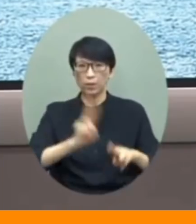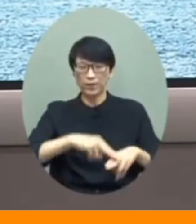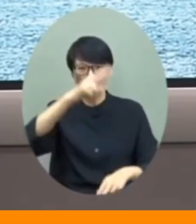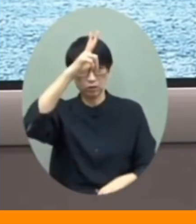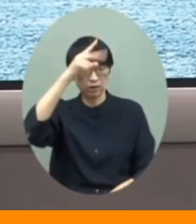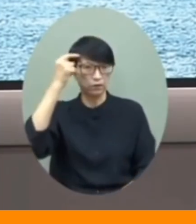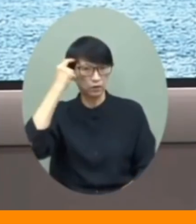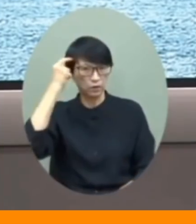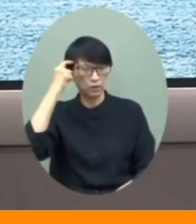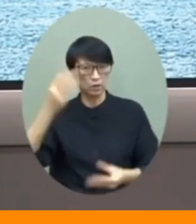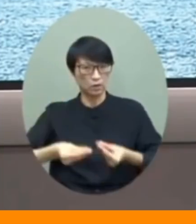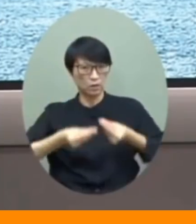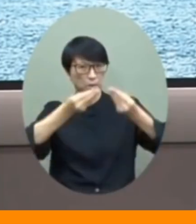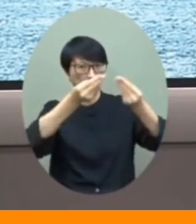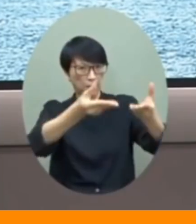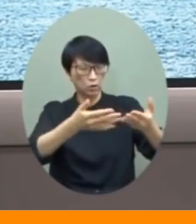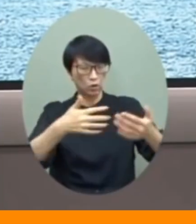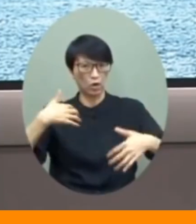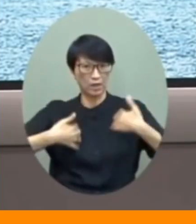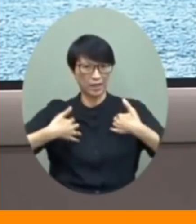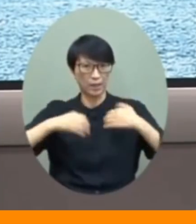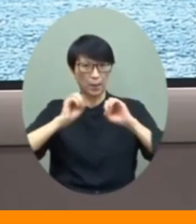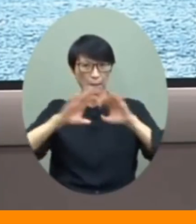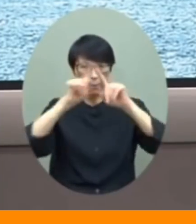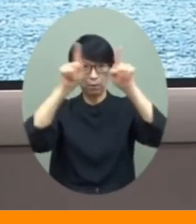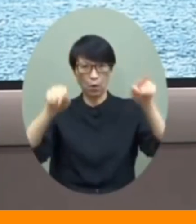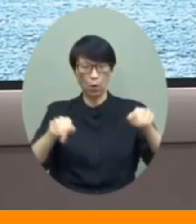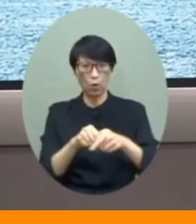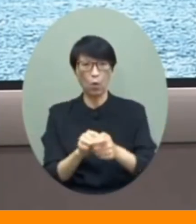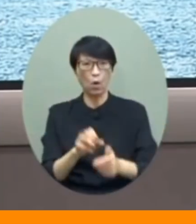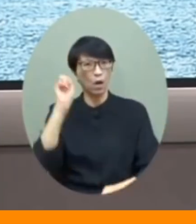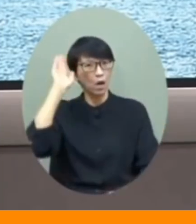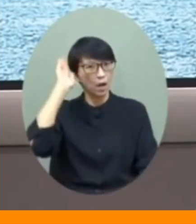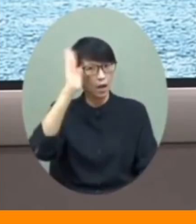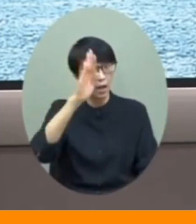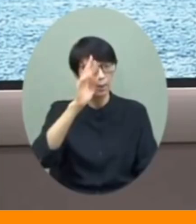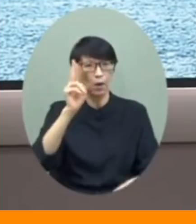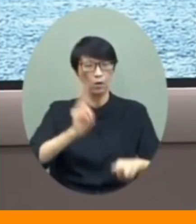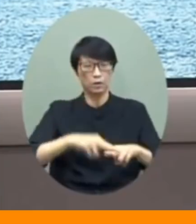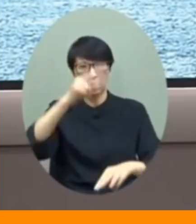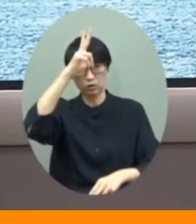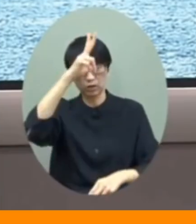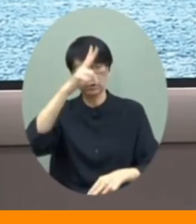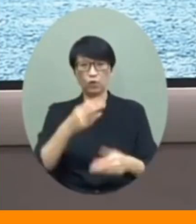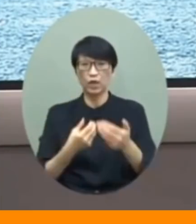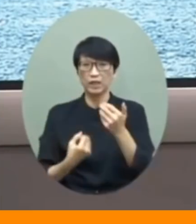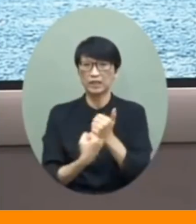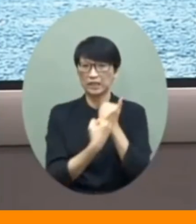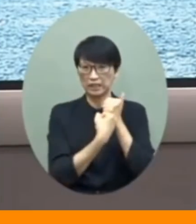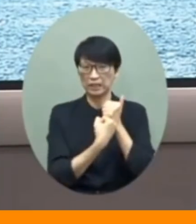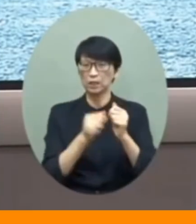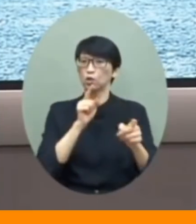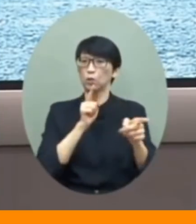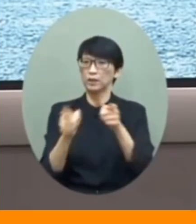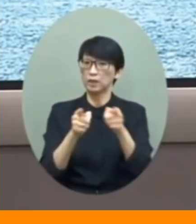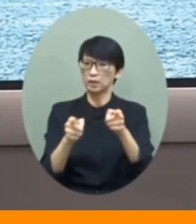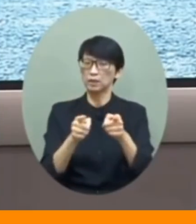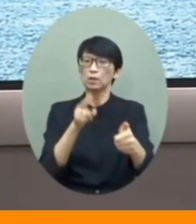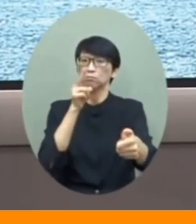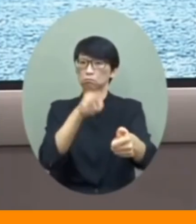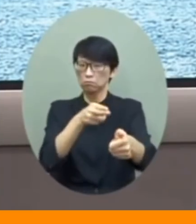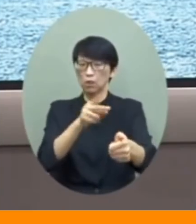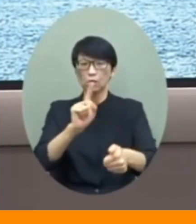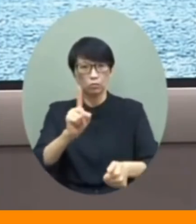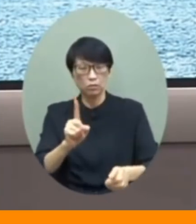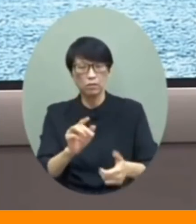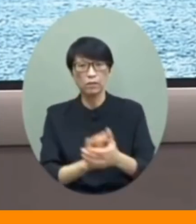府咧係呈交咗一個緊急嘅報告，係尋求中央人民政府嘅支持同埋指示。咁啊～